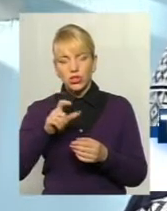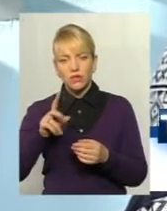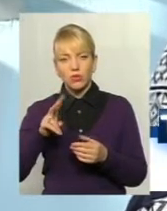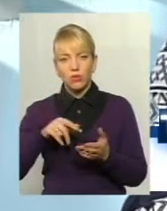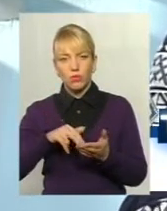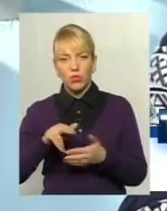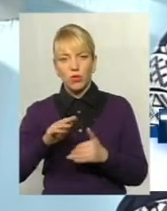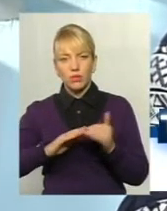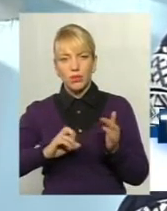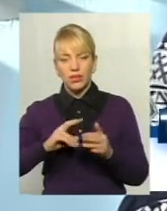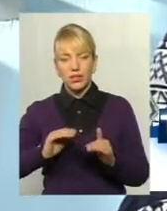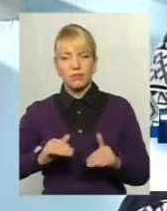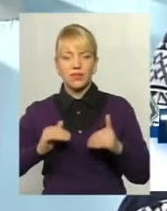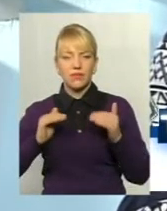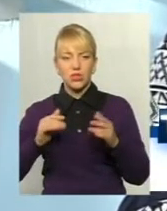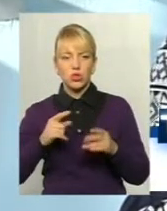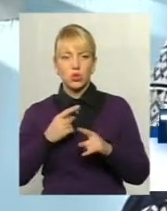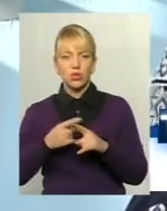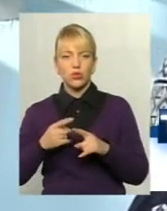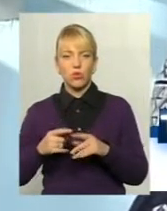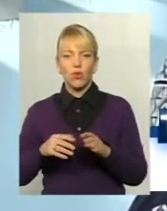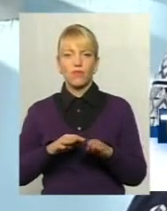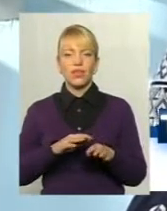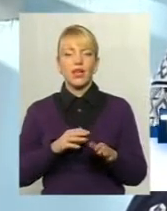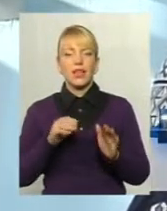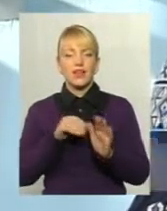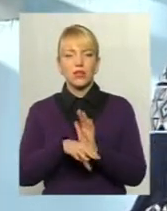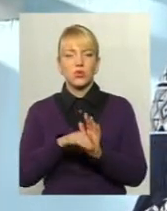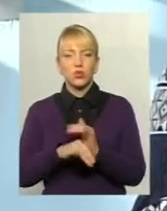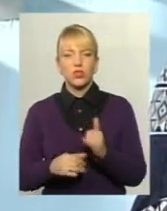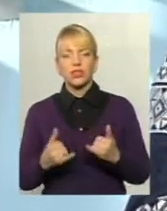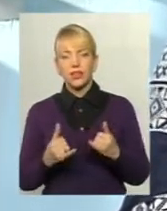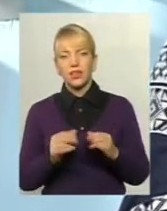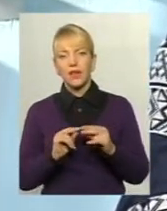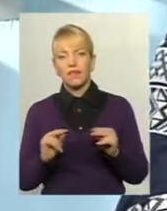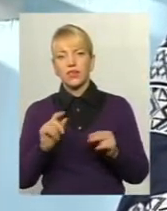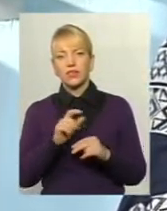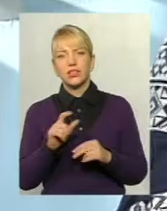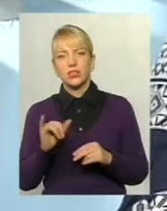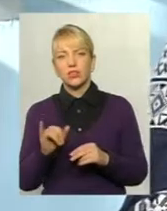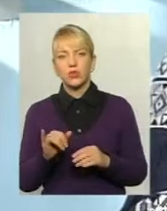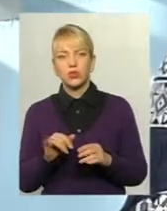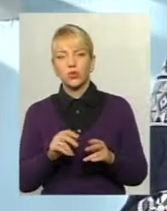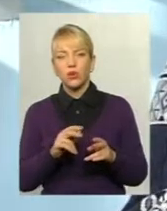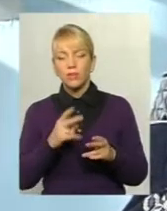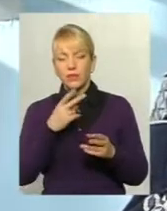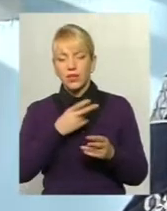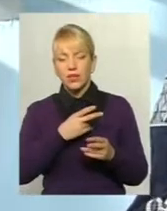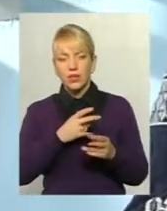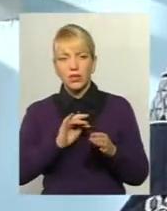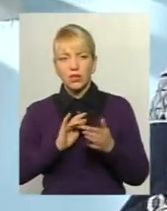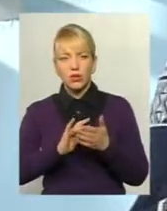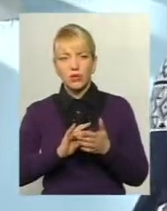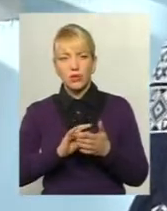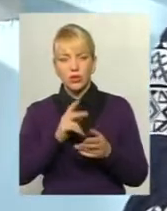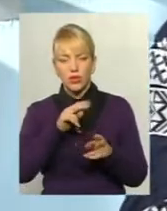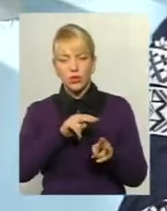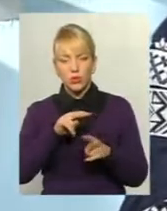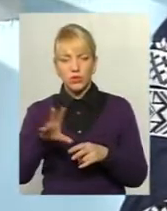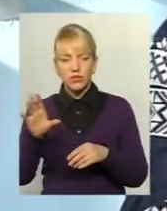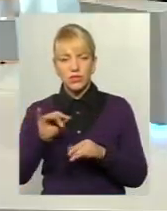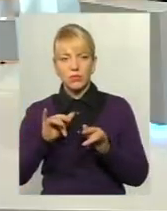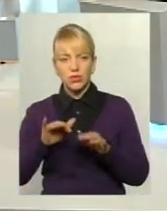і додаткові надходження для викладачів, які безпосередньо курують практичними процесами, навчаннями на тих чи